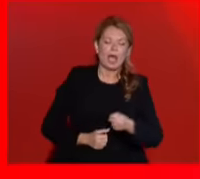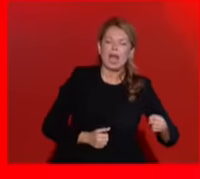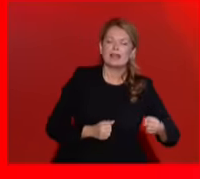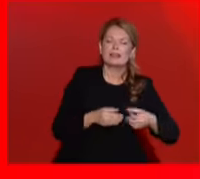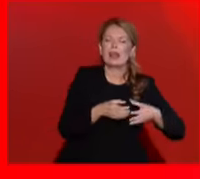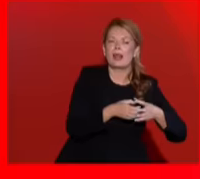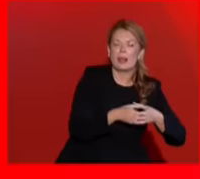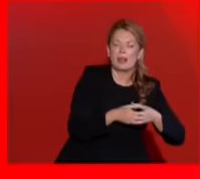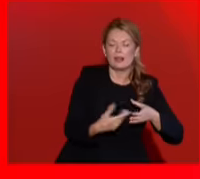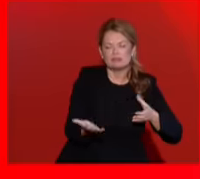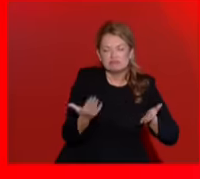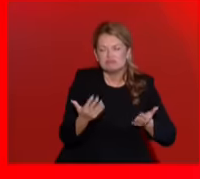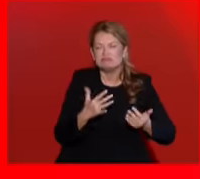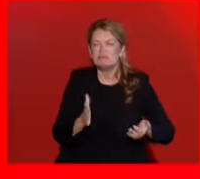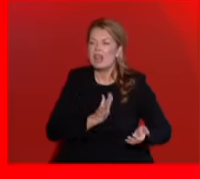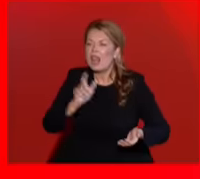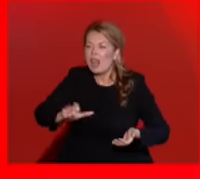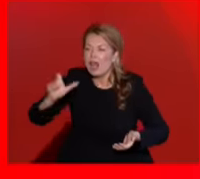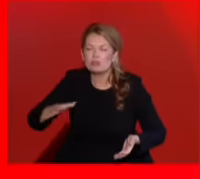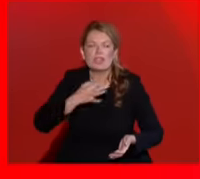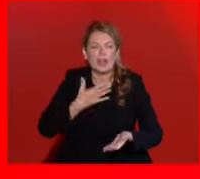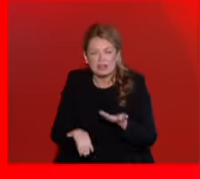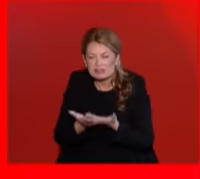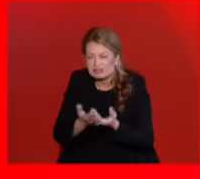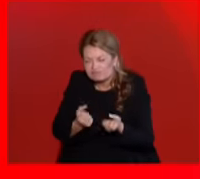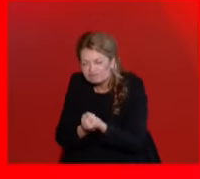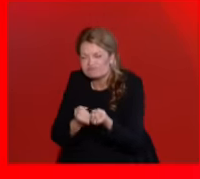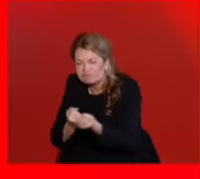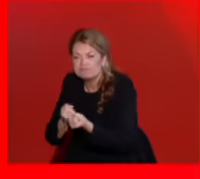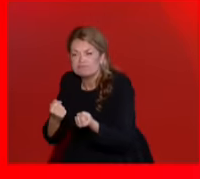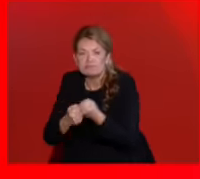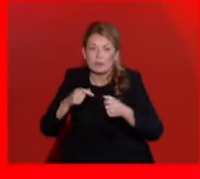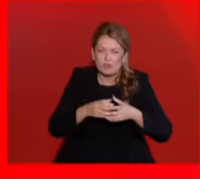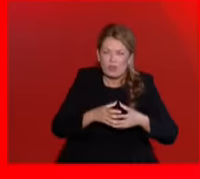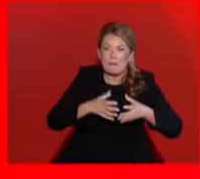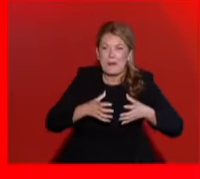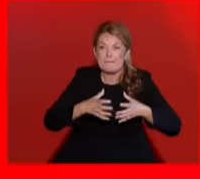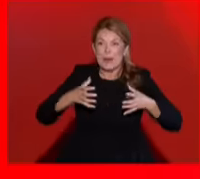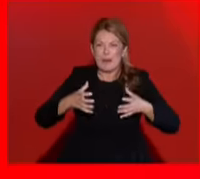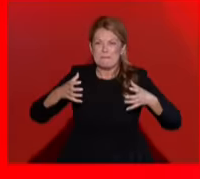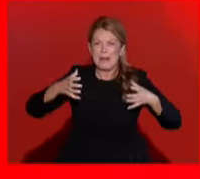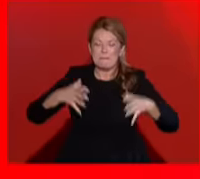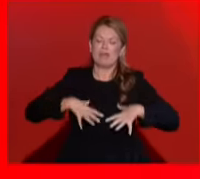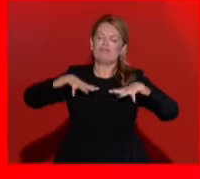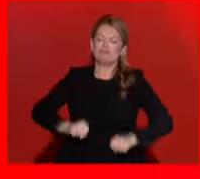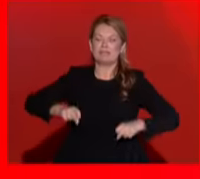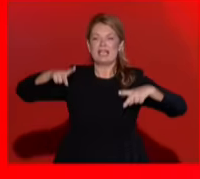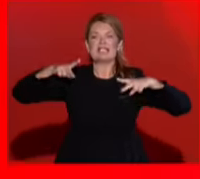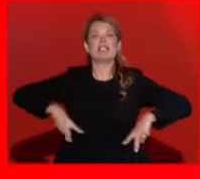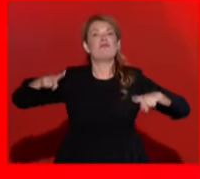τις λαϊκές προσδοκίες και έγινε κόμμα πρωταγωνιστής, κόμμα κυβερνητικό,